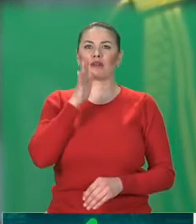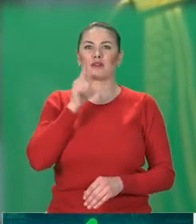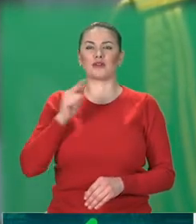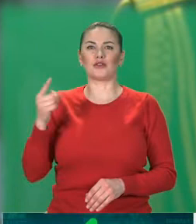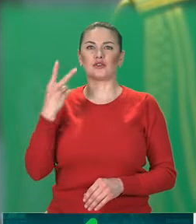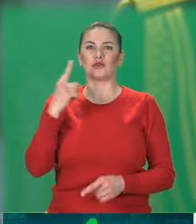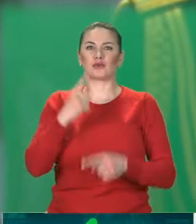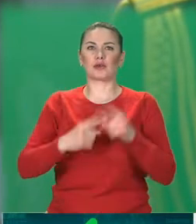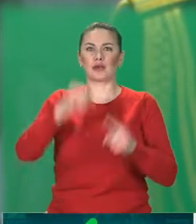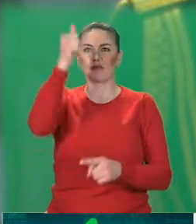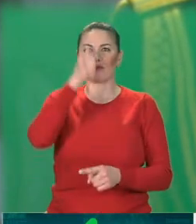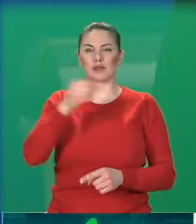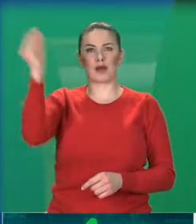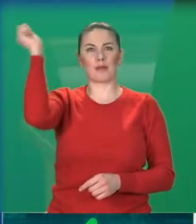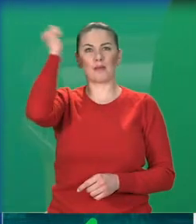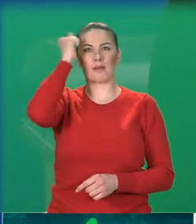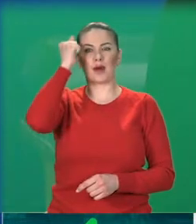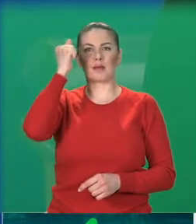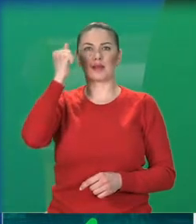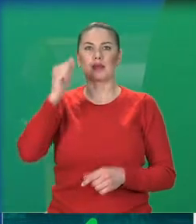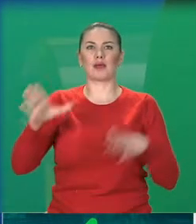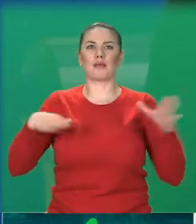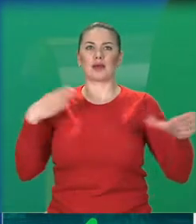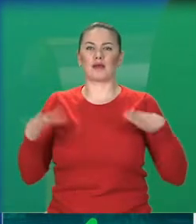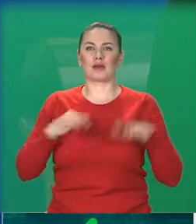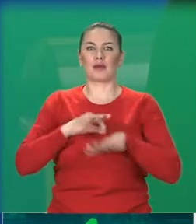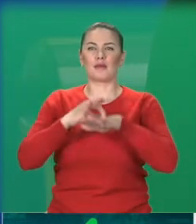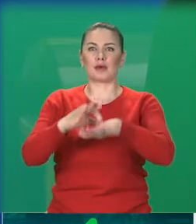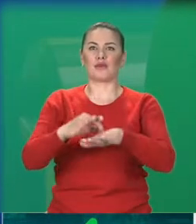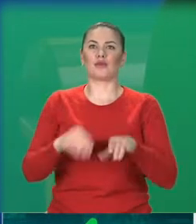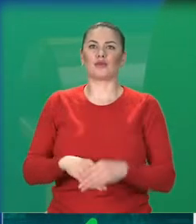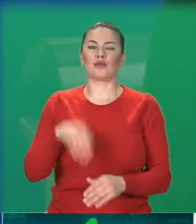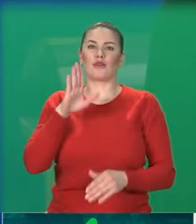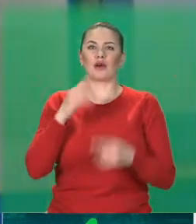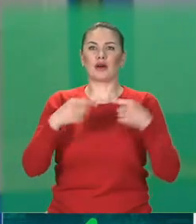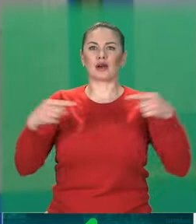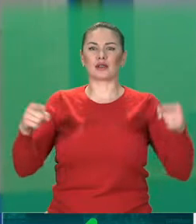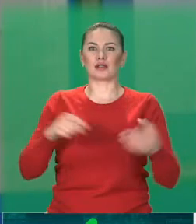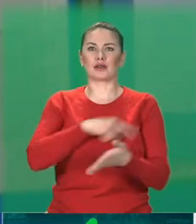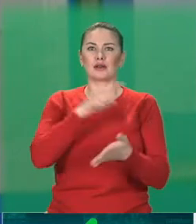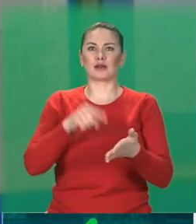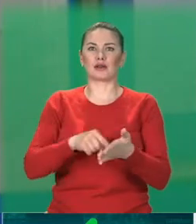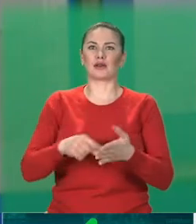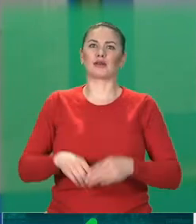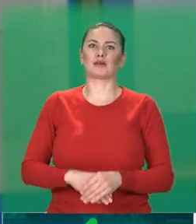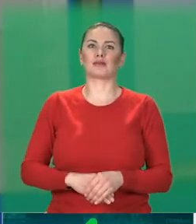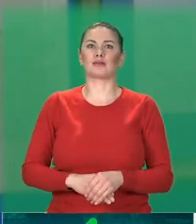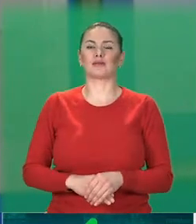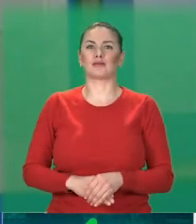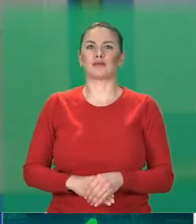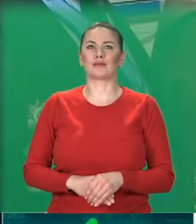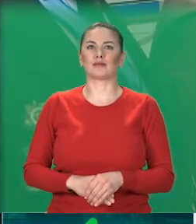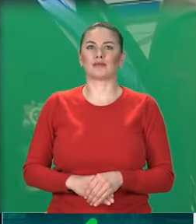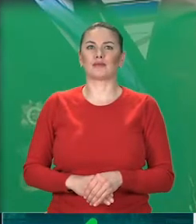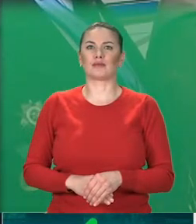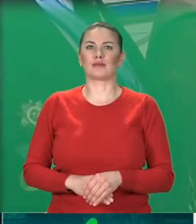течение 2,5 месяцев памятные мероприятия пройдут вдоль границ России с Белоруссией, Казахстаном, Таджикистаном, Азербайджаном, Арменией и